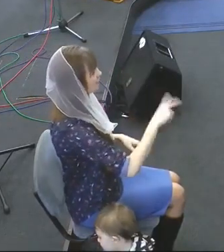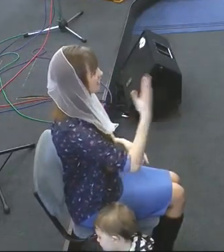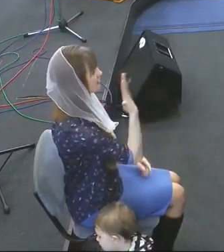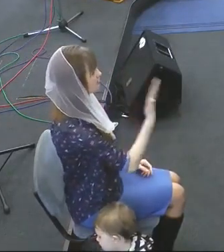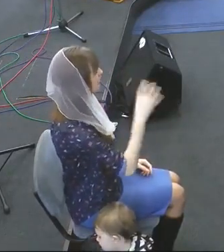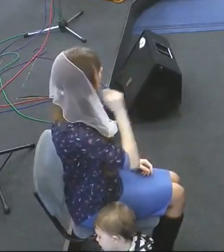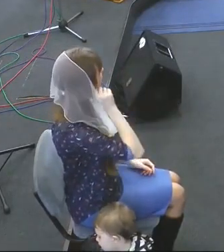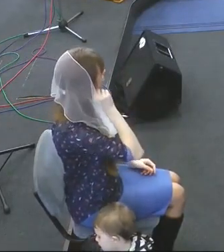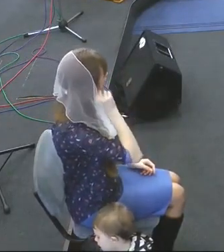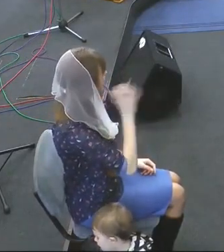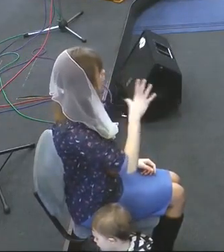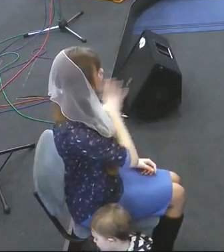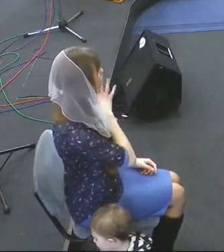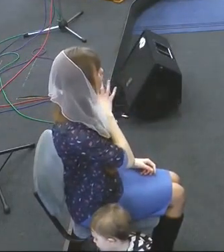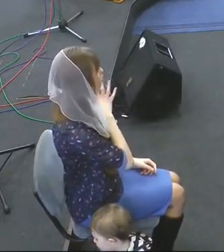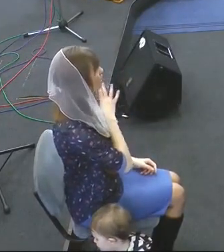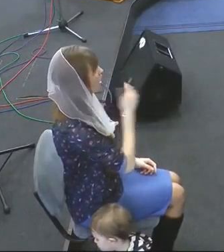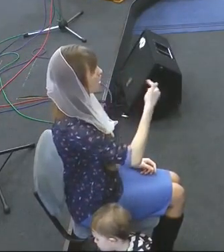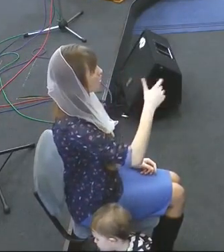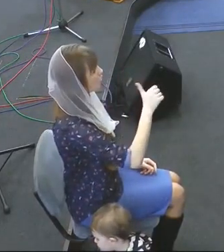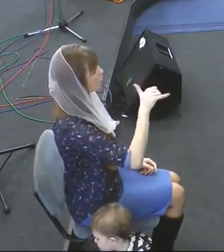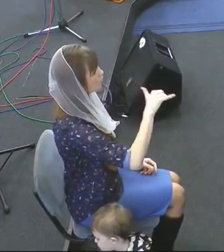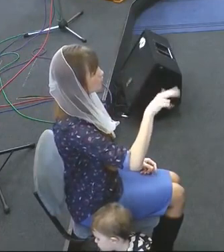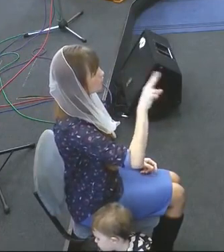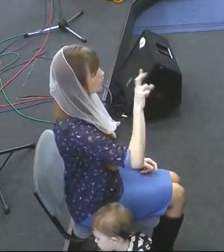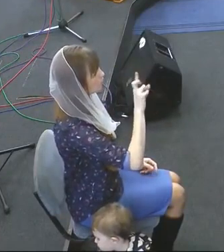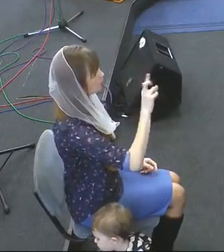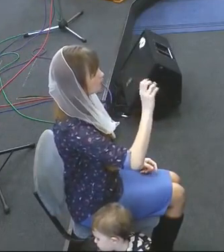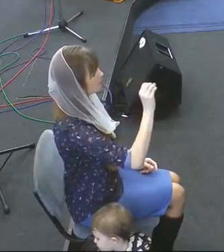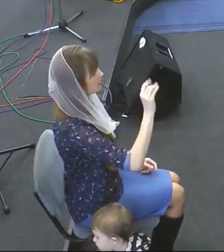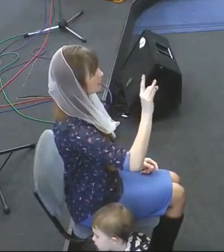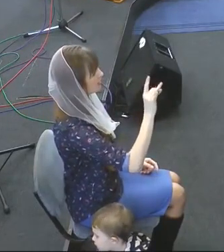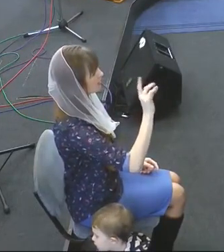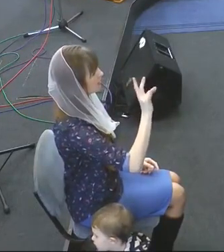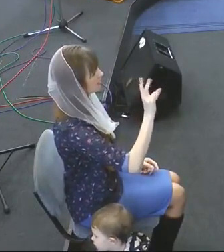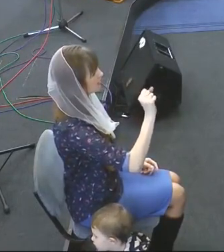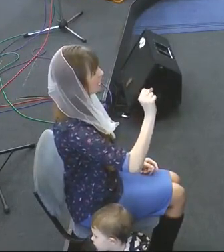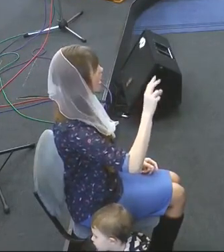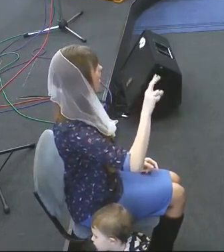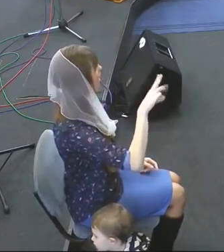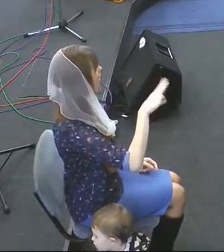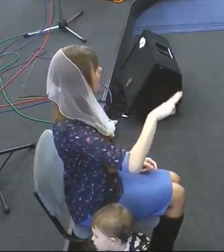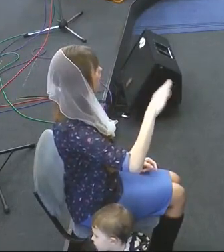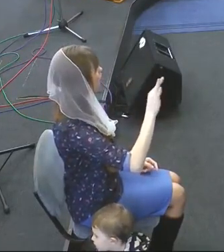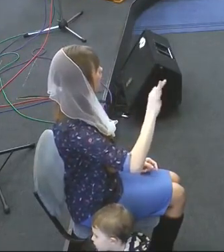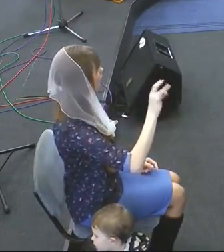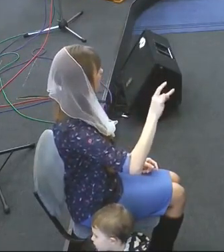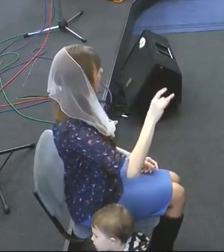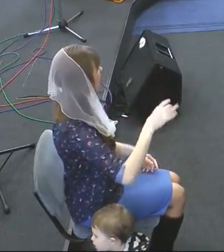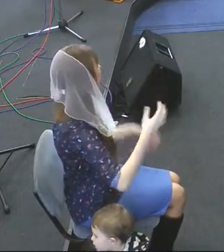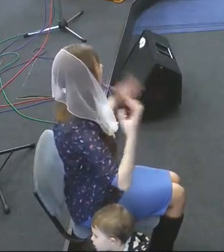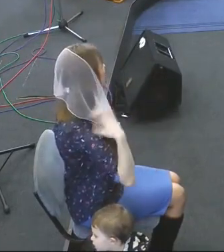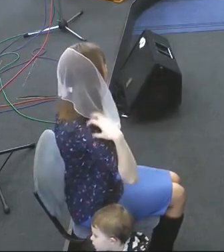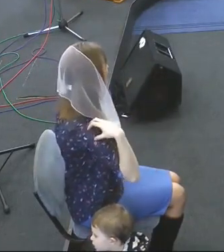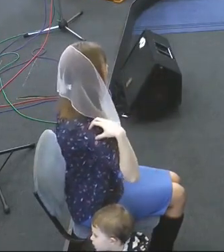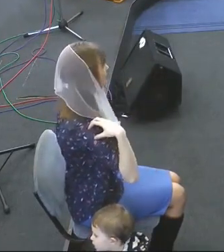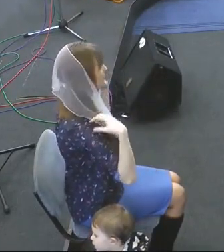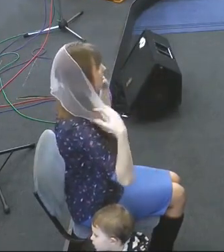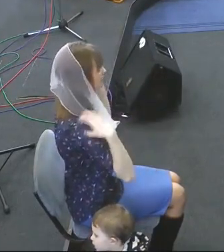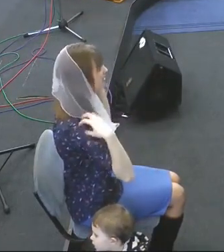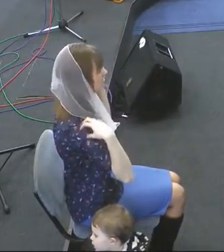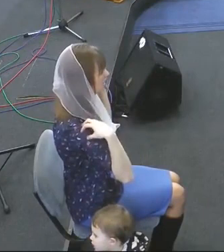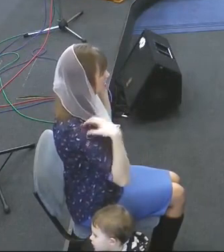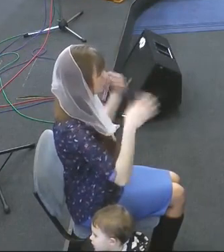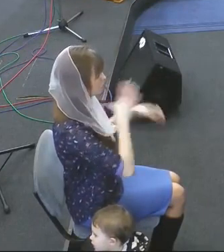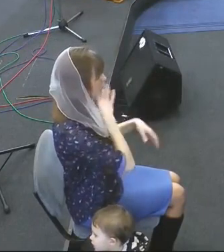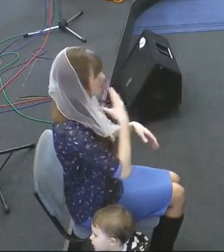влада в руках. А меценат який? Коли в 25-му році до нашої ери стався в Палестині голод, через те, може, кошти